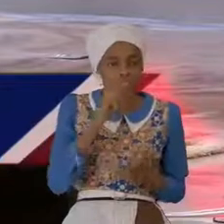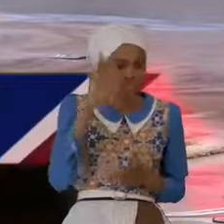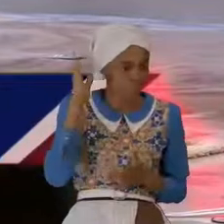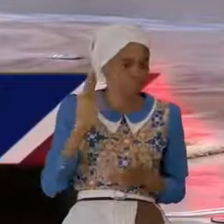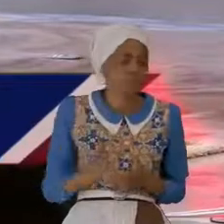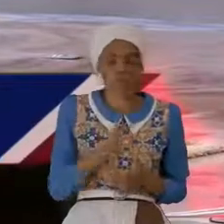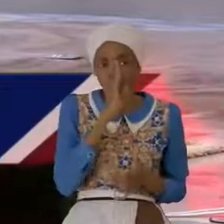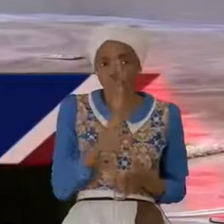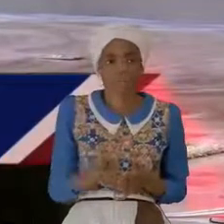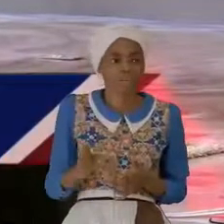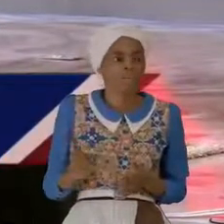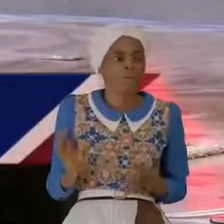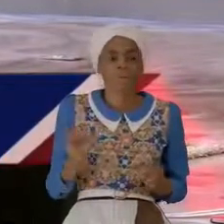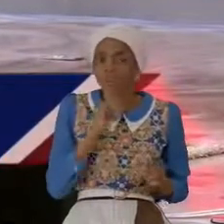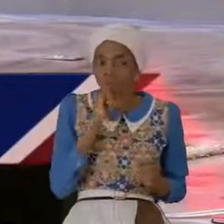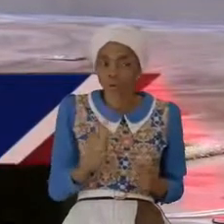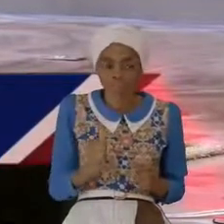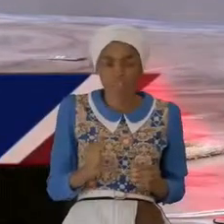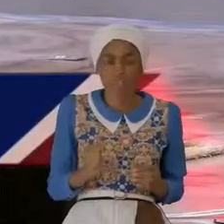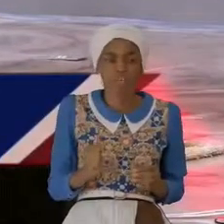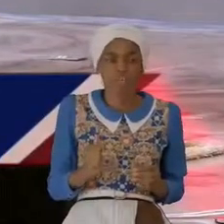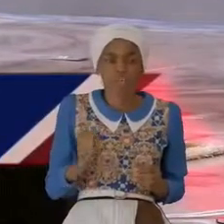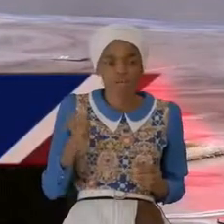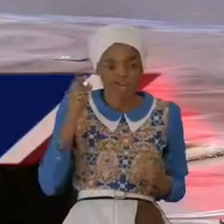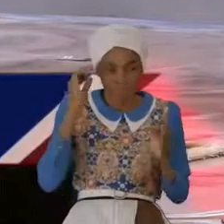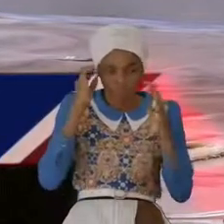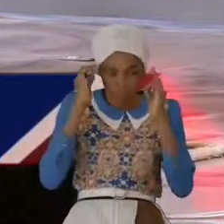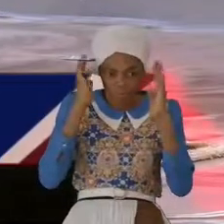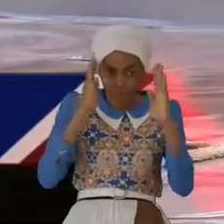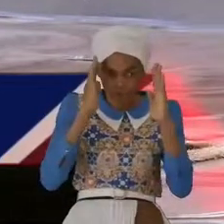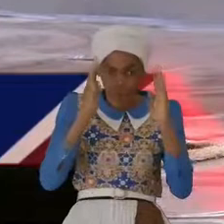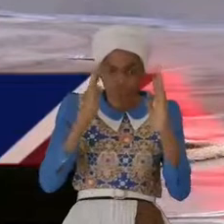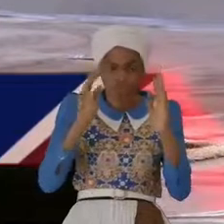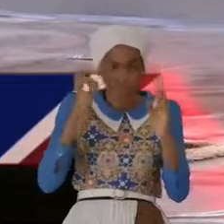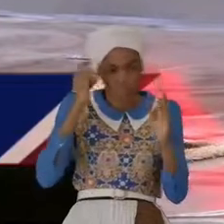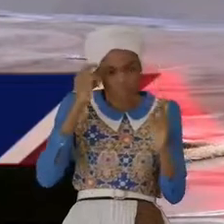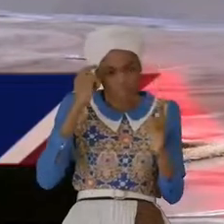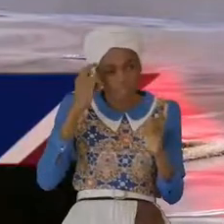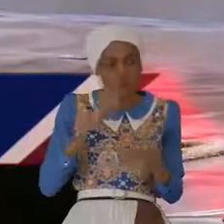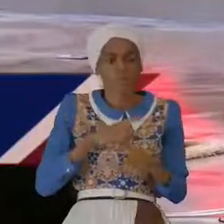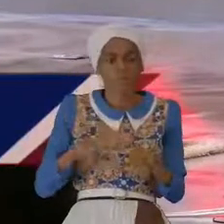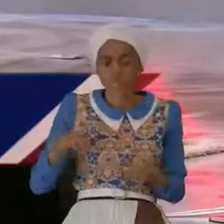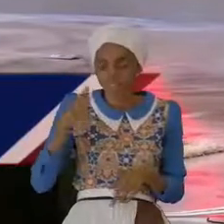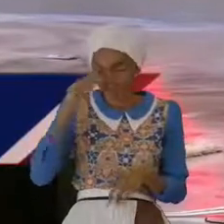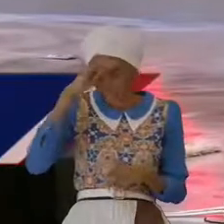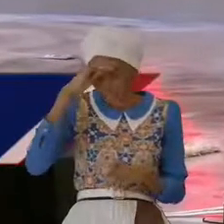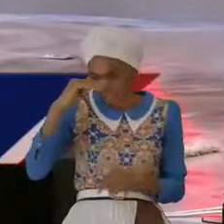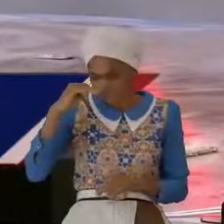J'ai cette confiance en vous, dans le Seigneur, que vous ne penserez pas autrement. Mais celui qui vous